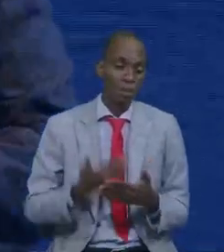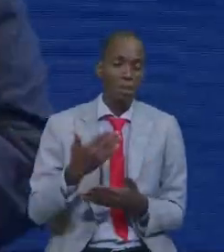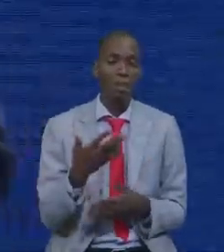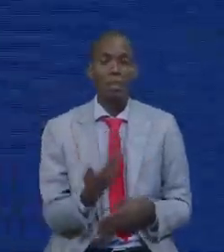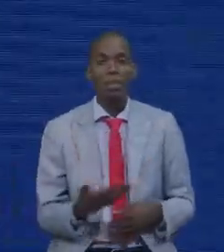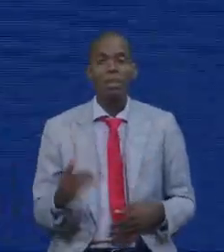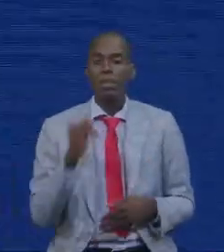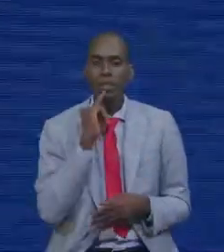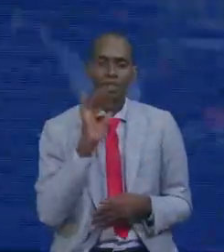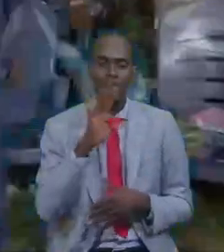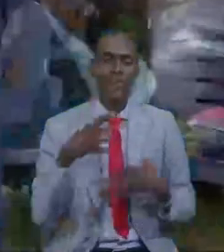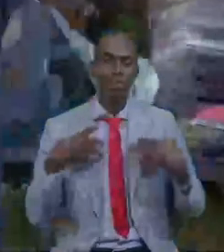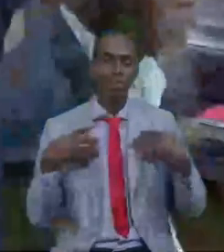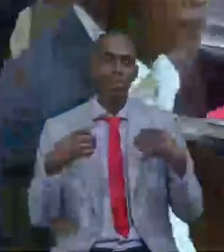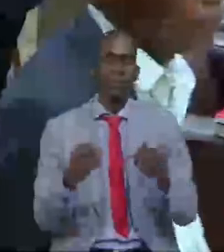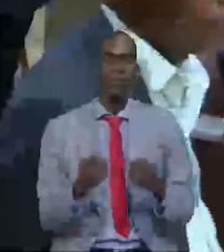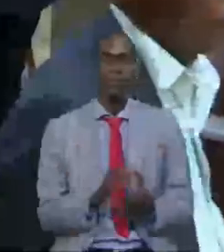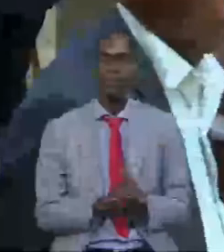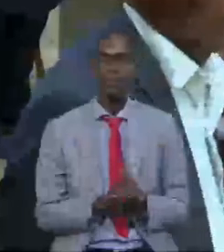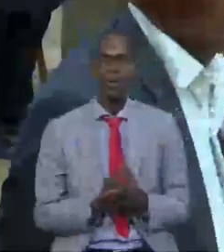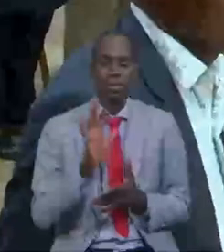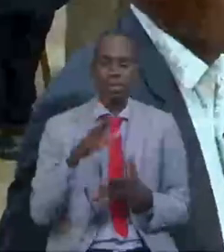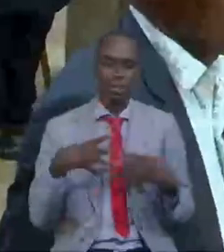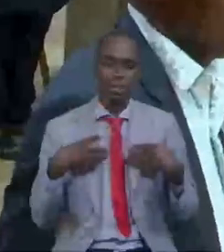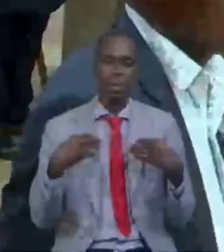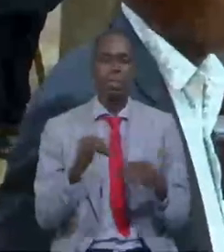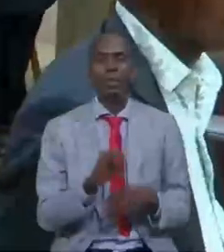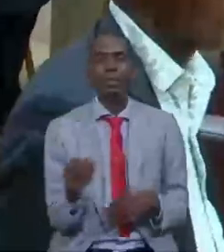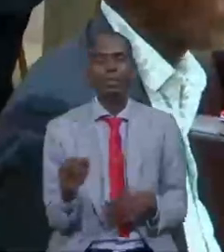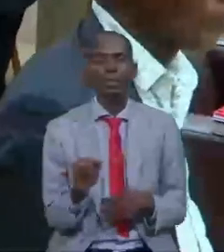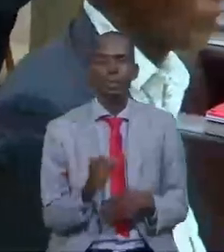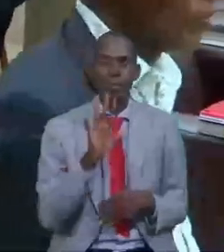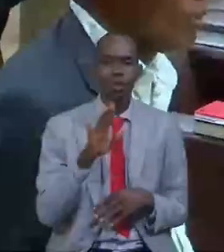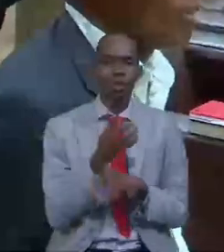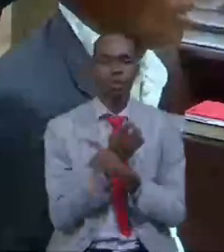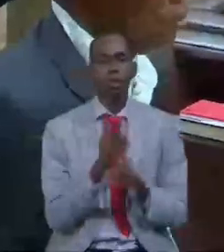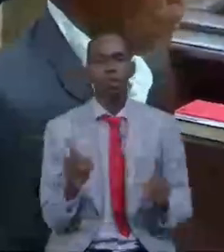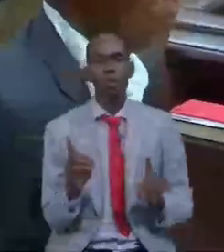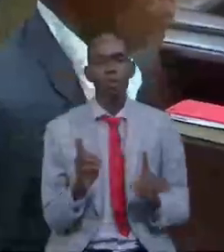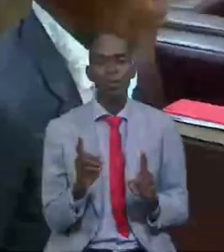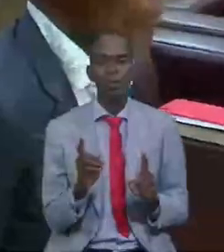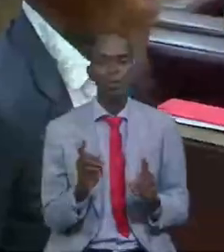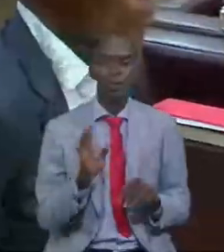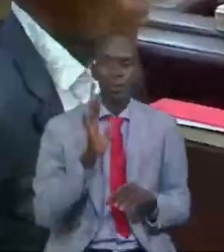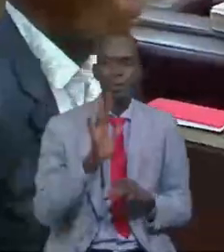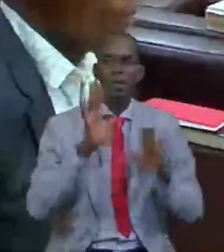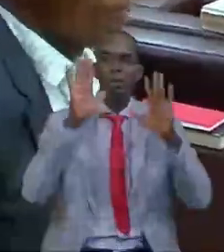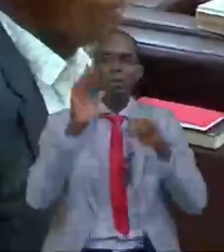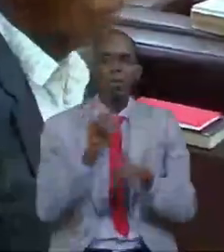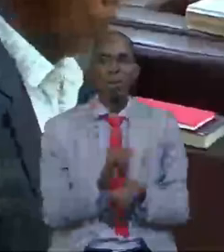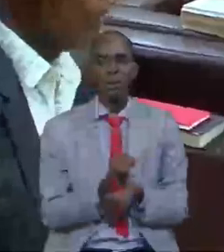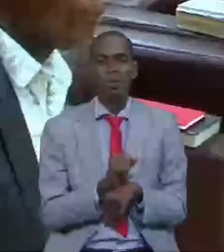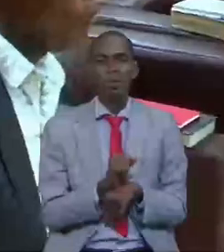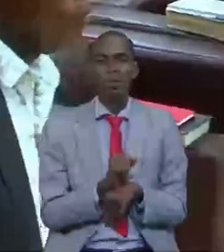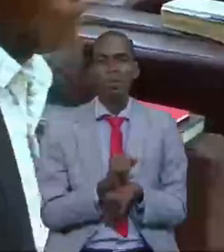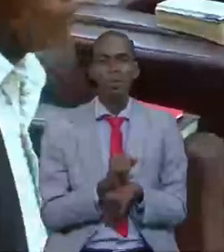cure. Ta guérison. Ta délivrance. Ton miracle. Lève-toi